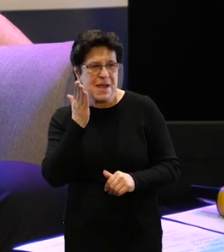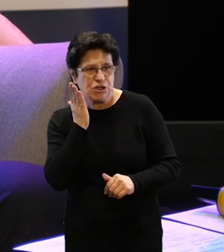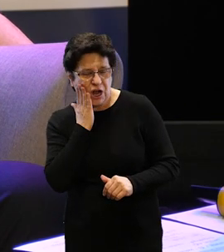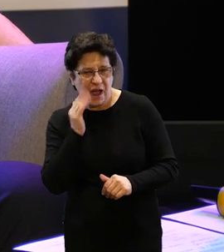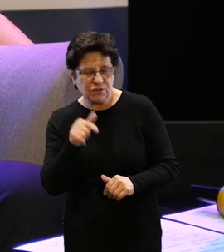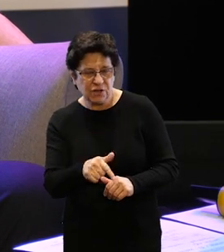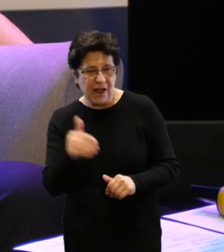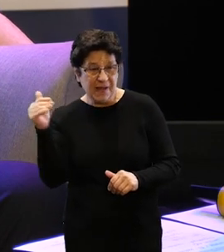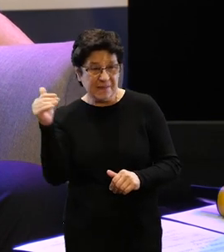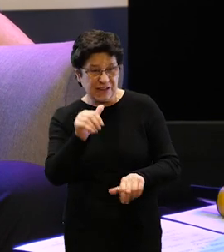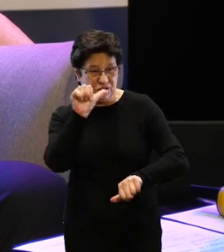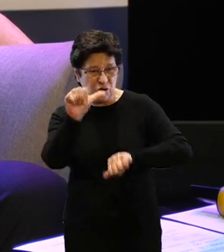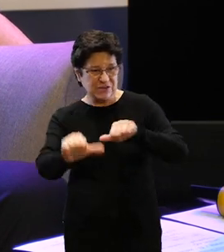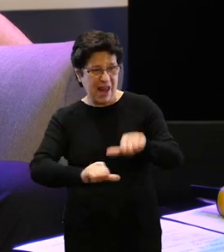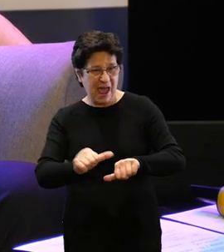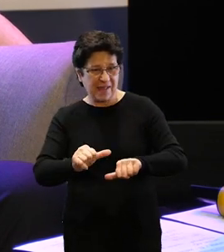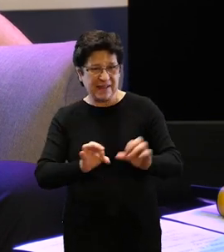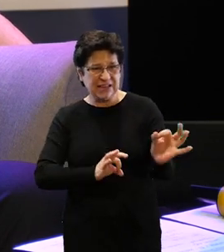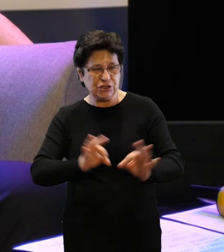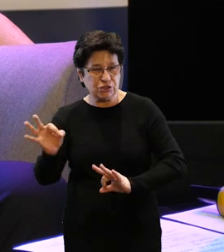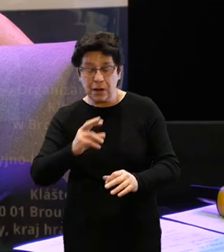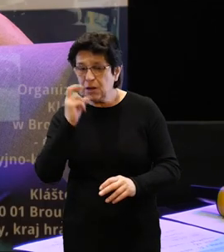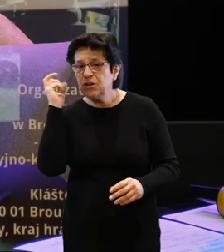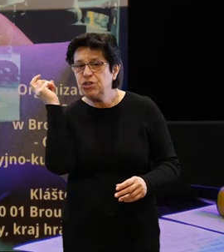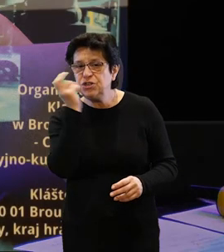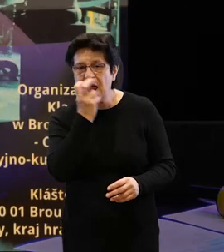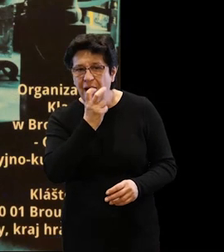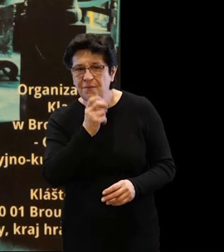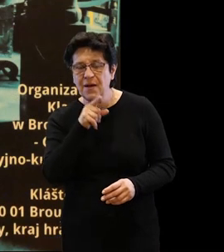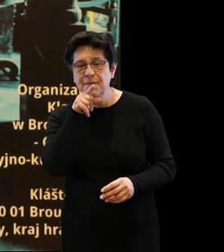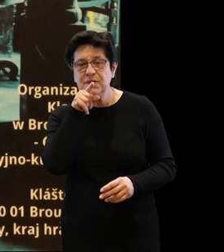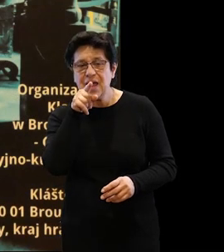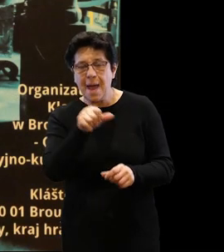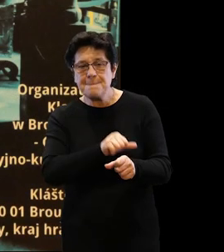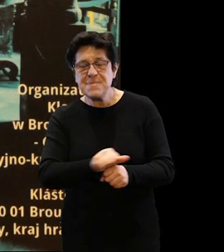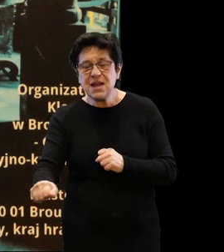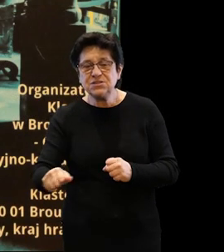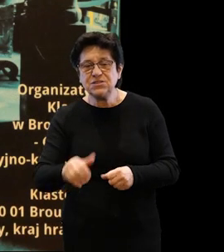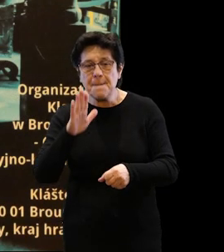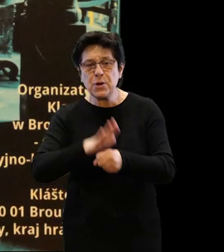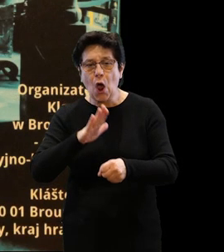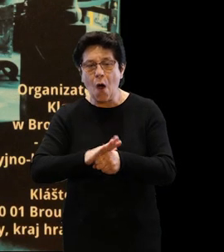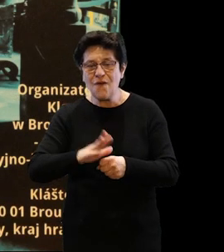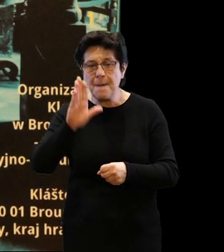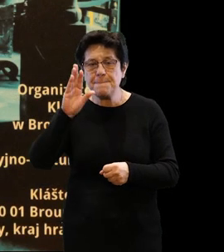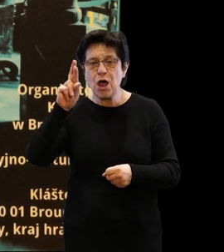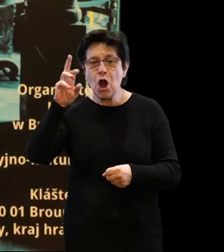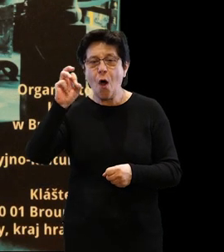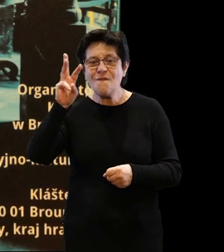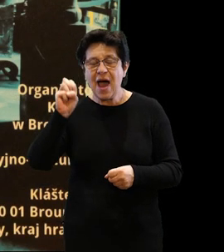prawie tysiącletnia historia bardzo ciekawe Proszę se wyobrazić jest tam browar który nieprzerwanie od